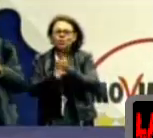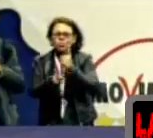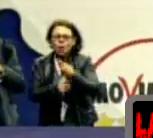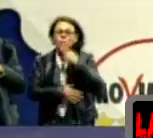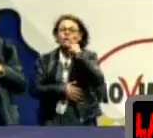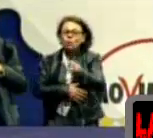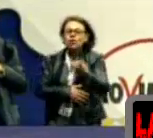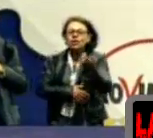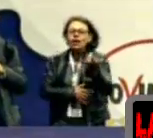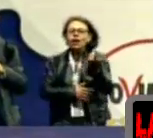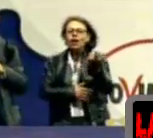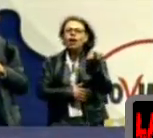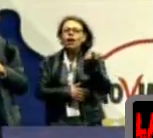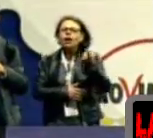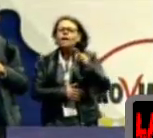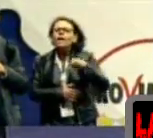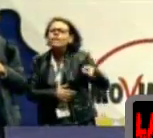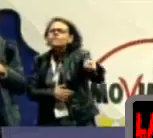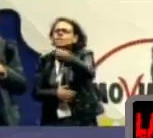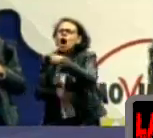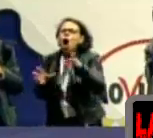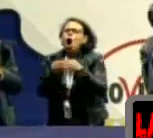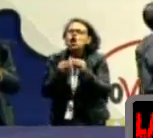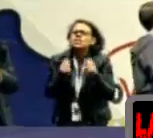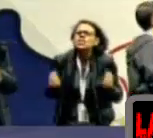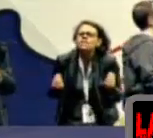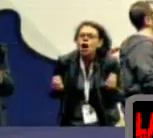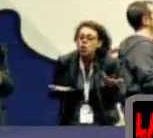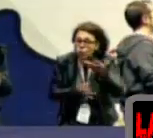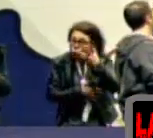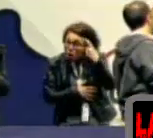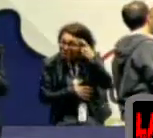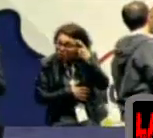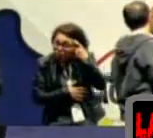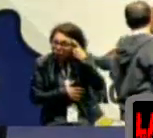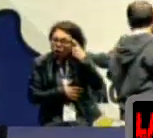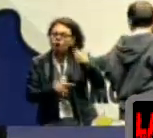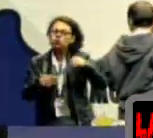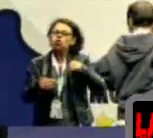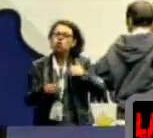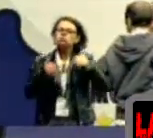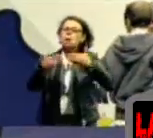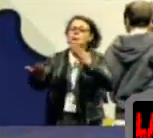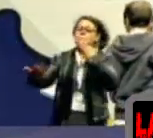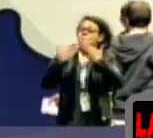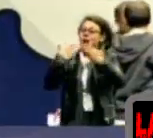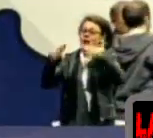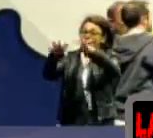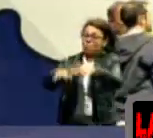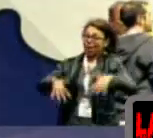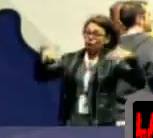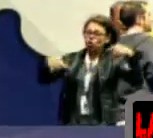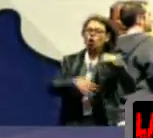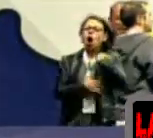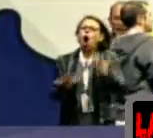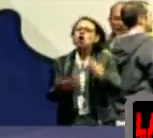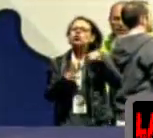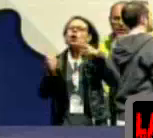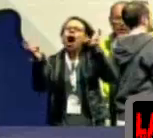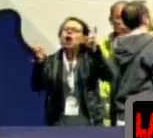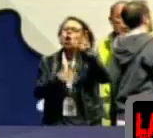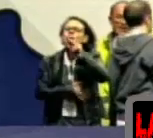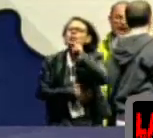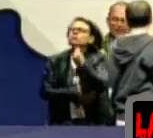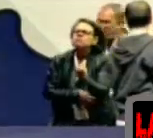fatto il fatto di essere in Parlamento il fatto che oggi si parli di alcuni temi che